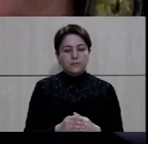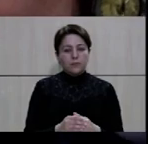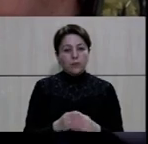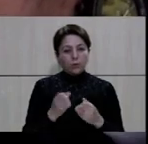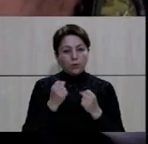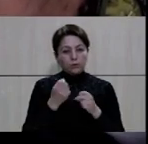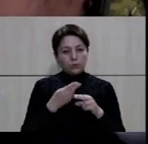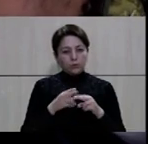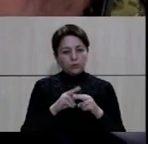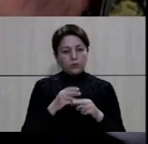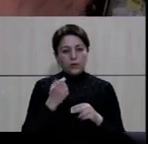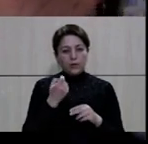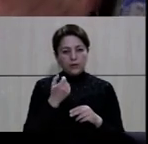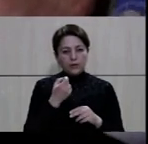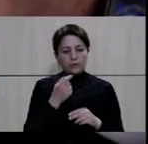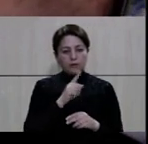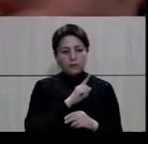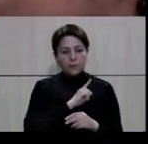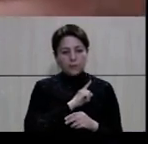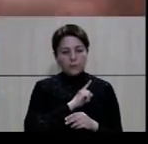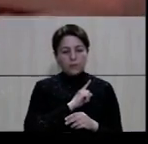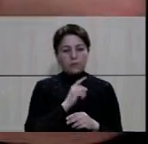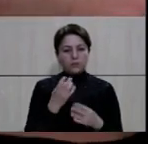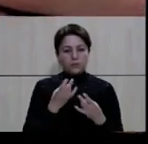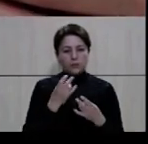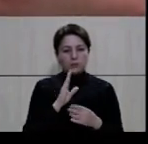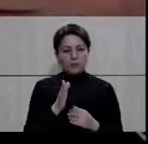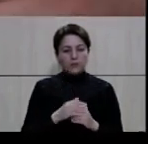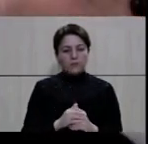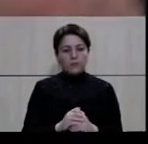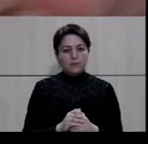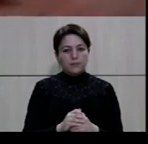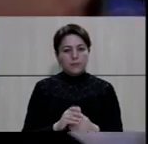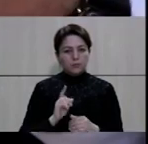Qotish uchun 1-2 soniya vaqt ketadi.